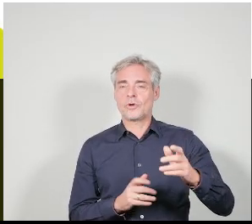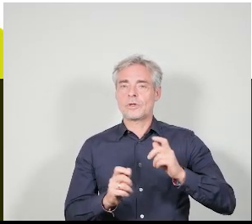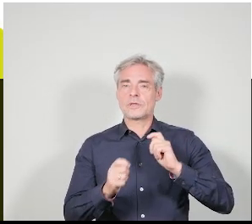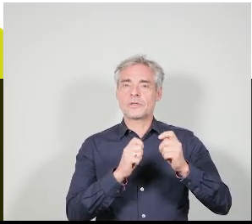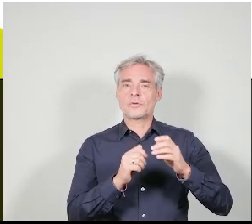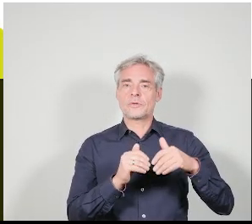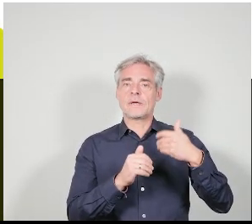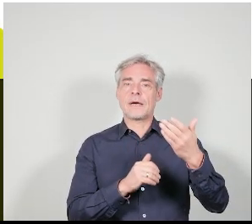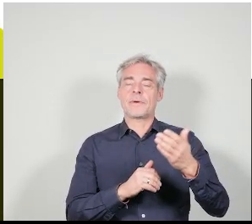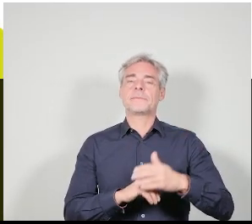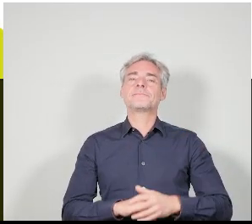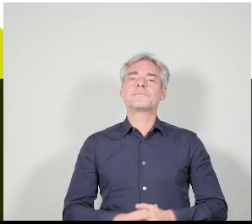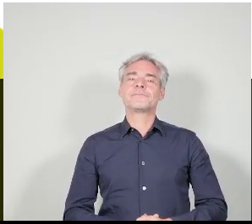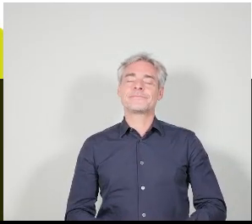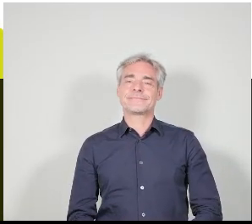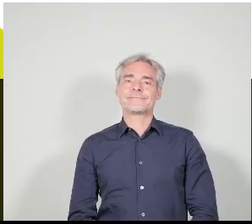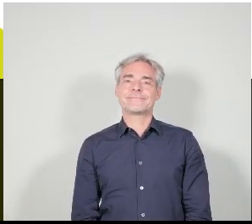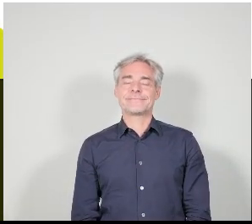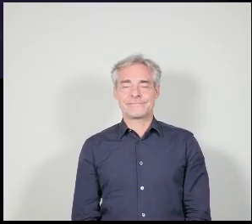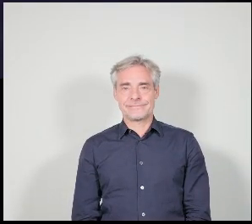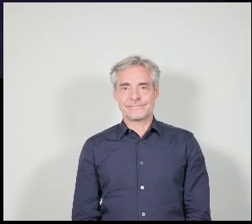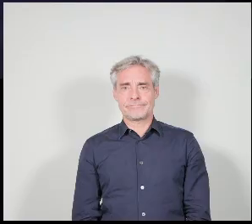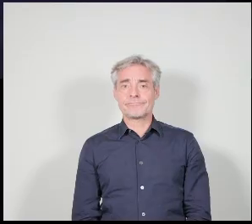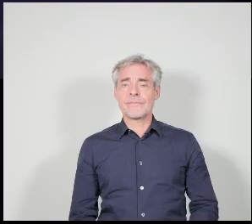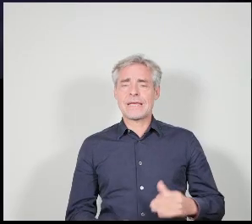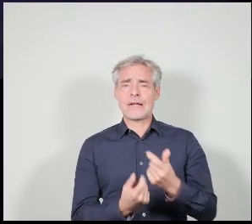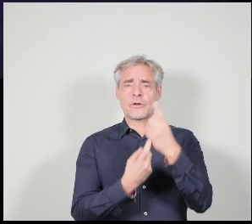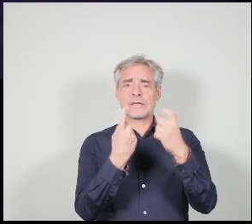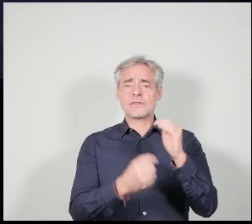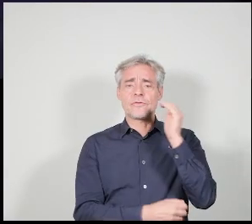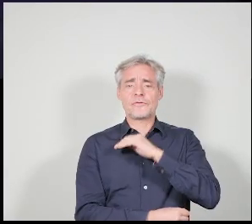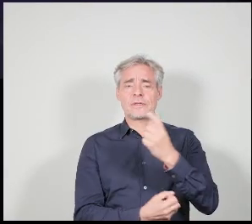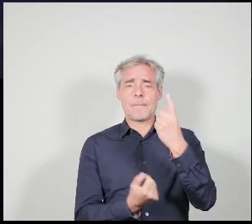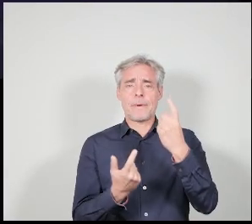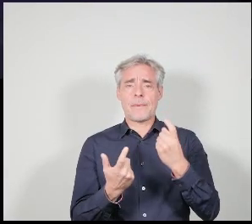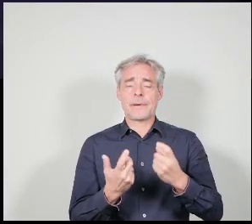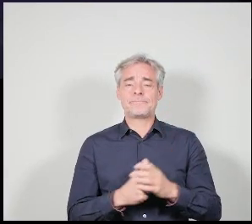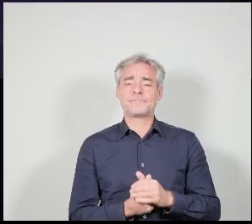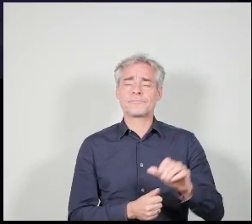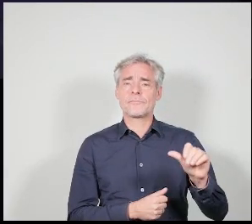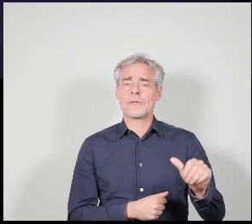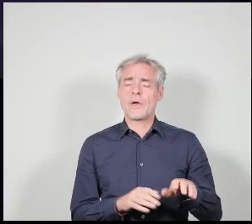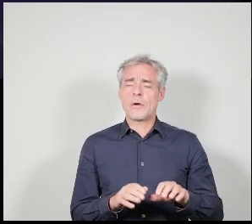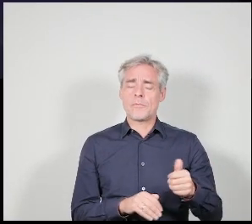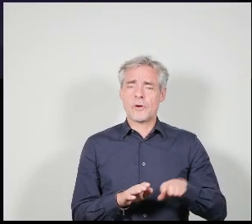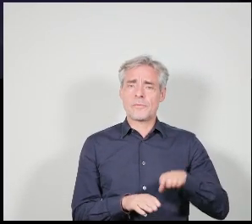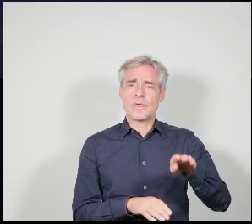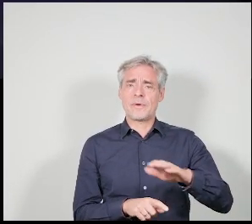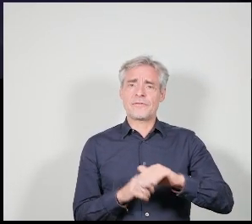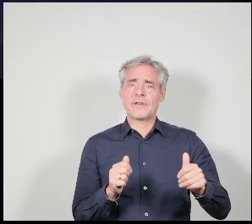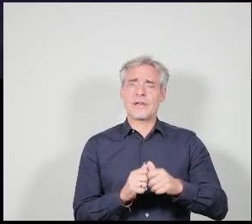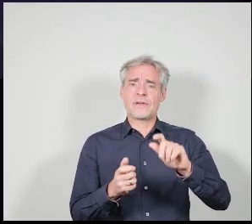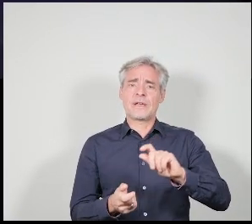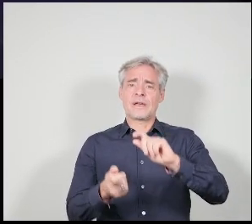petits points et les petits regards d'Émilie qui nous accompagneront. Quelques questions rapides. Un premier pas a été fait avec la réforme